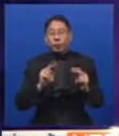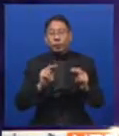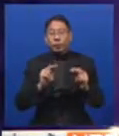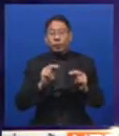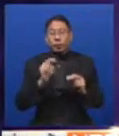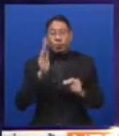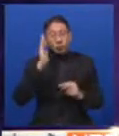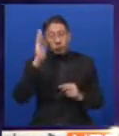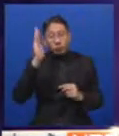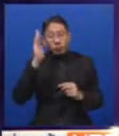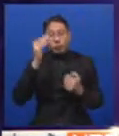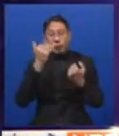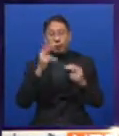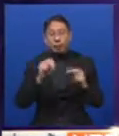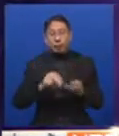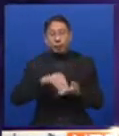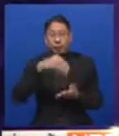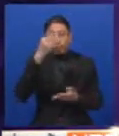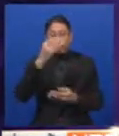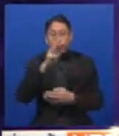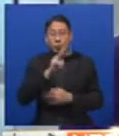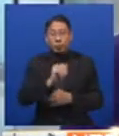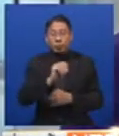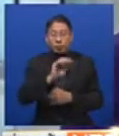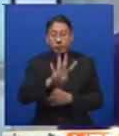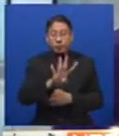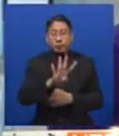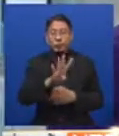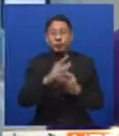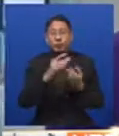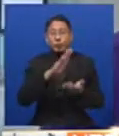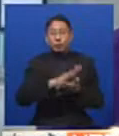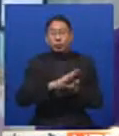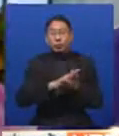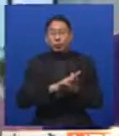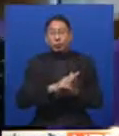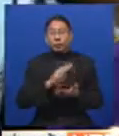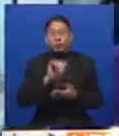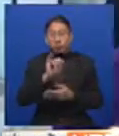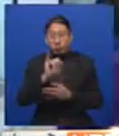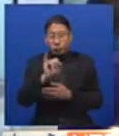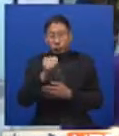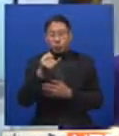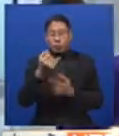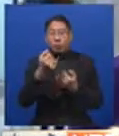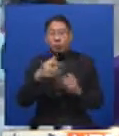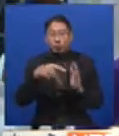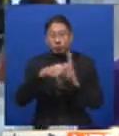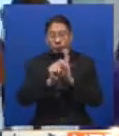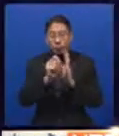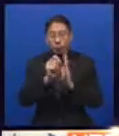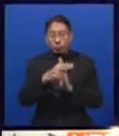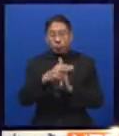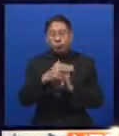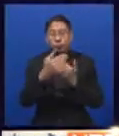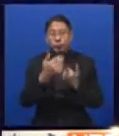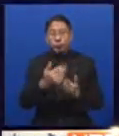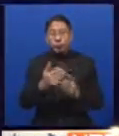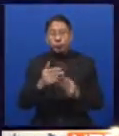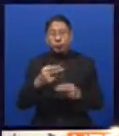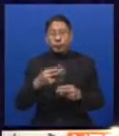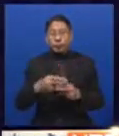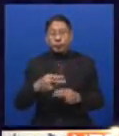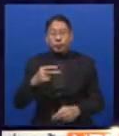และนายศุภกรตะวงศ์นักเรียนชั้นมัธยมศึกษาปีที่ 4โรงเรียนจุฬาภรณราชวิทยาลัยปทุมธานีนาย